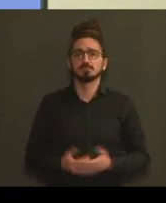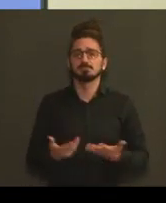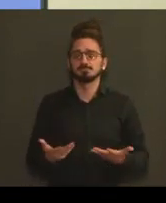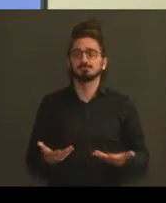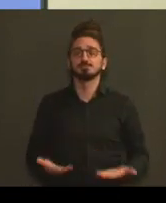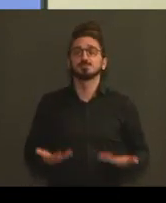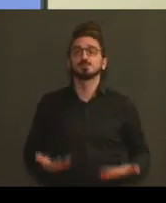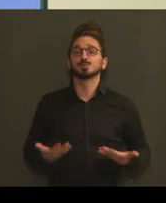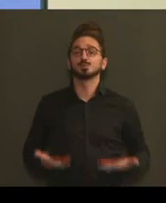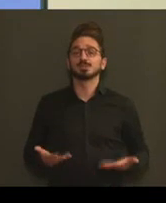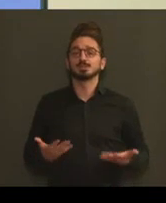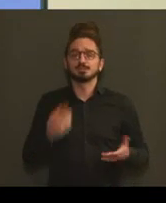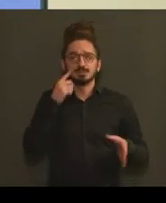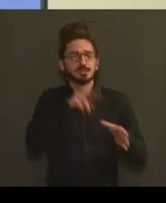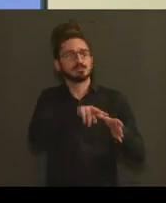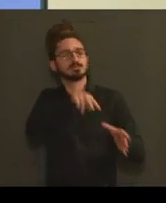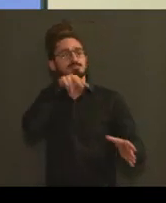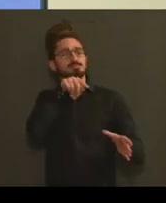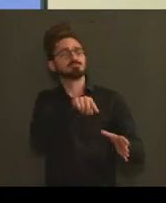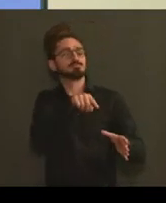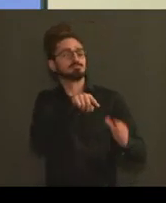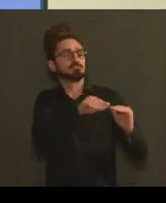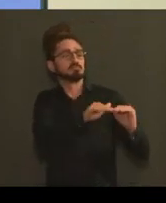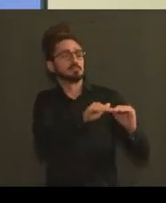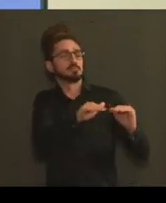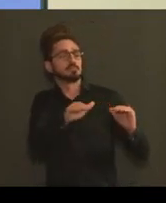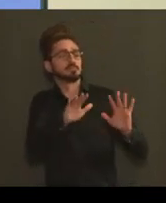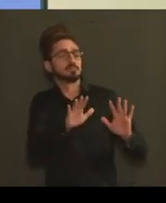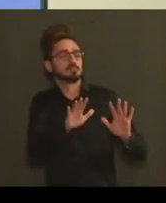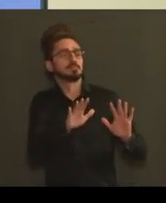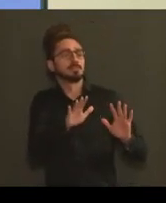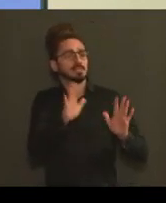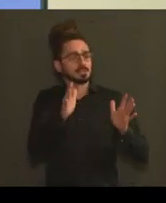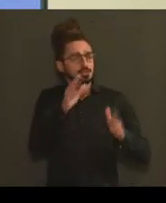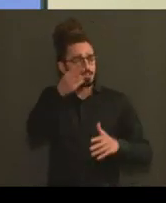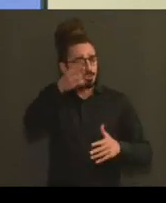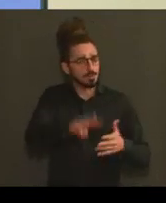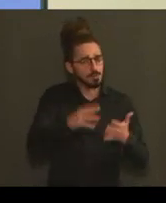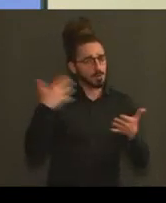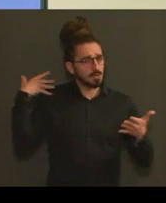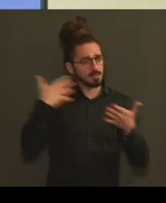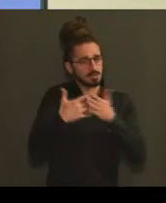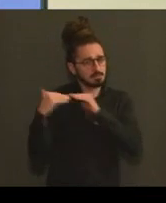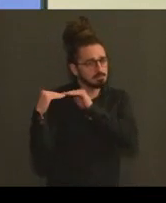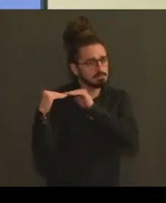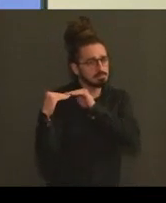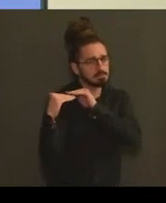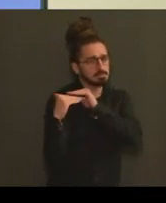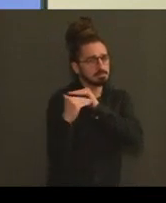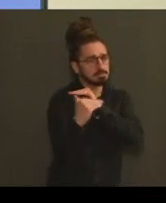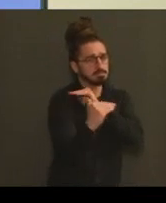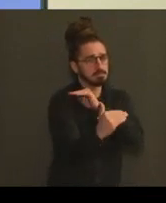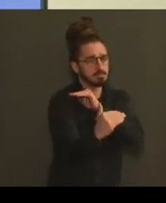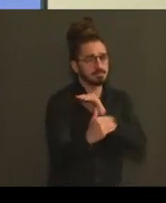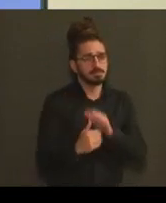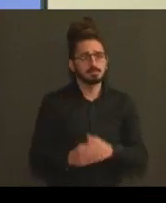le plateau que nous connaissons maintenant depuis pratiquement 3 mois. Ceci dans un contexte, si on l'a déjà rappelé à plusieurs reprises,